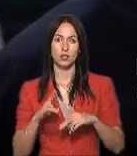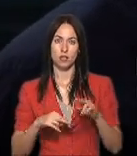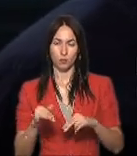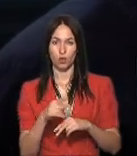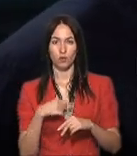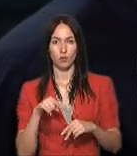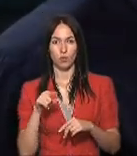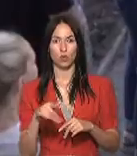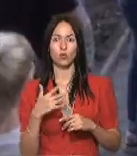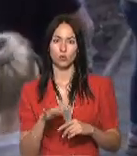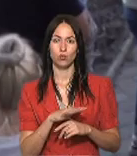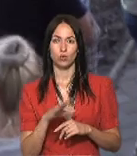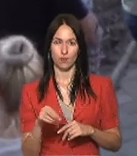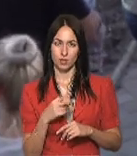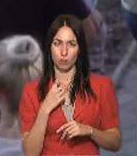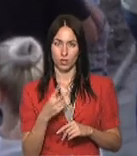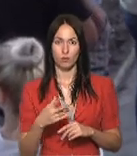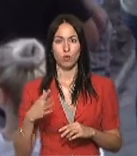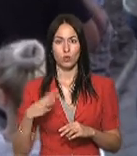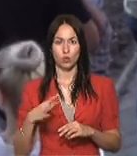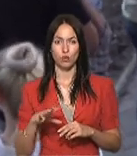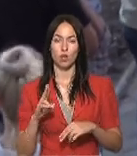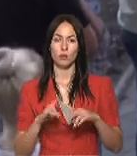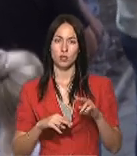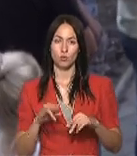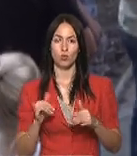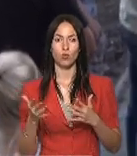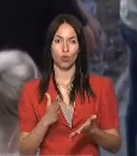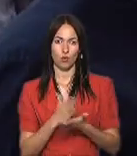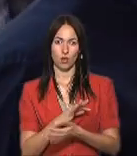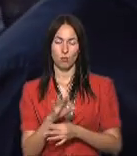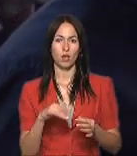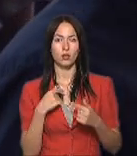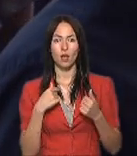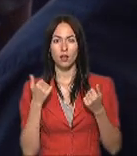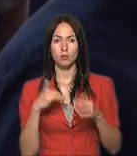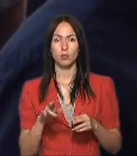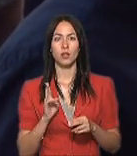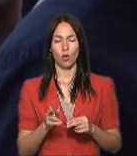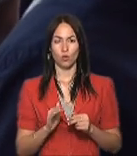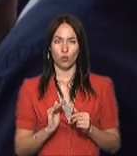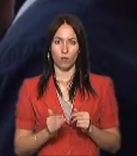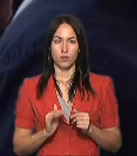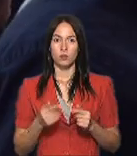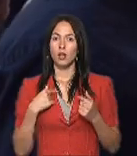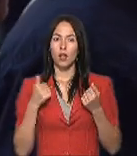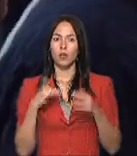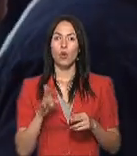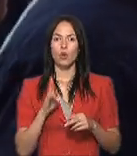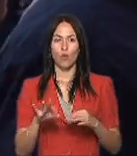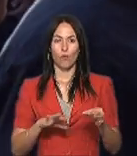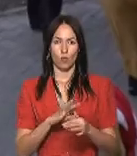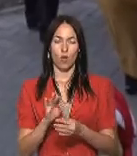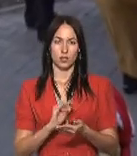тоді все вже подивимося. Дочекаємося забудовника, у якого є проєкт. Я не пам'ятаю, хто фірма, я не пам'ятаю, хто у проєкті